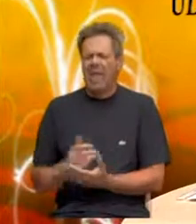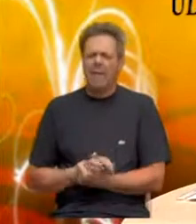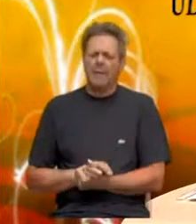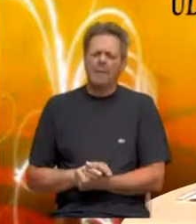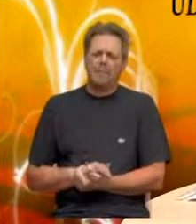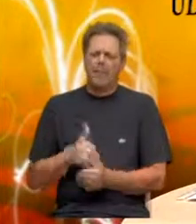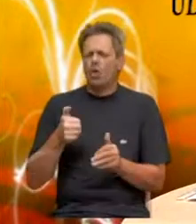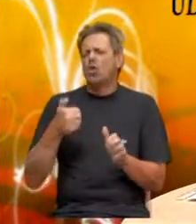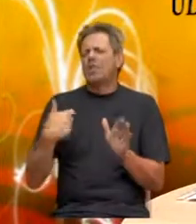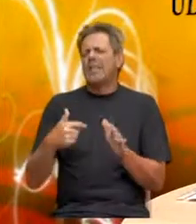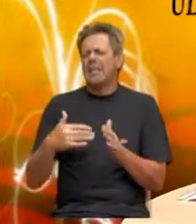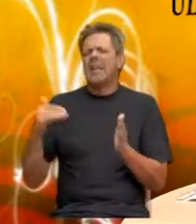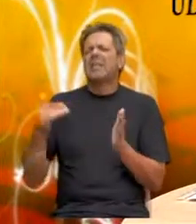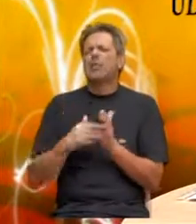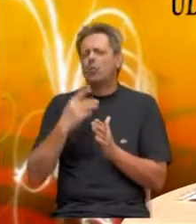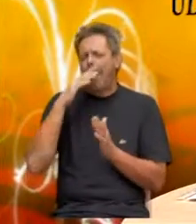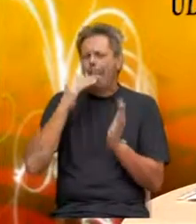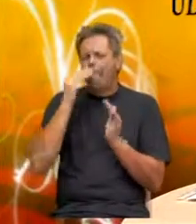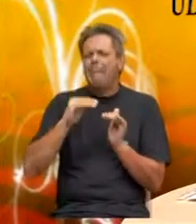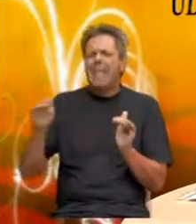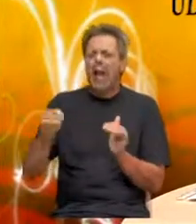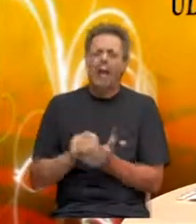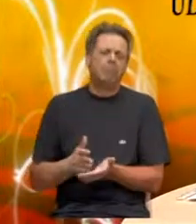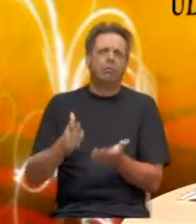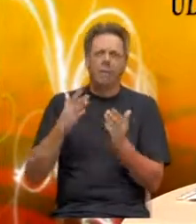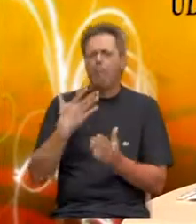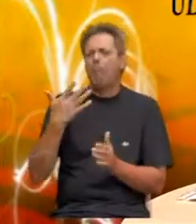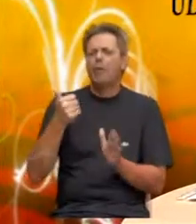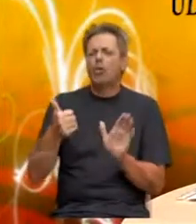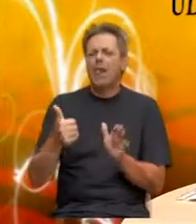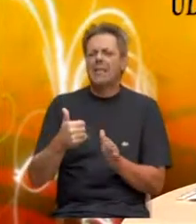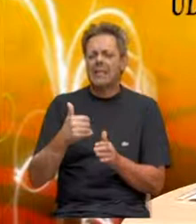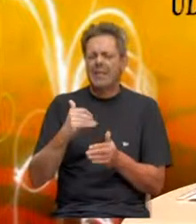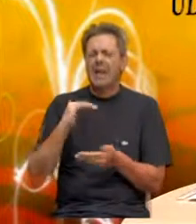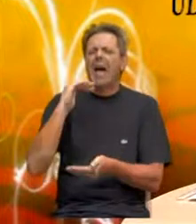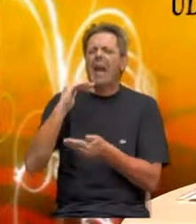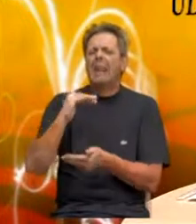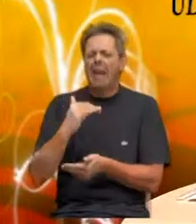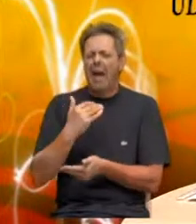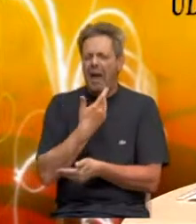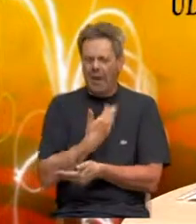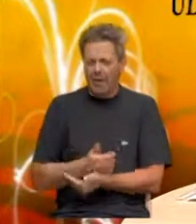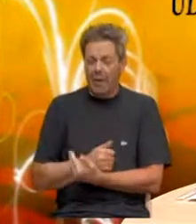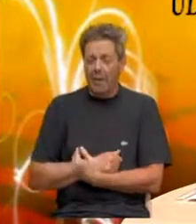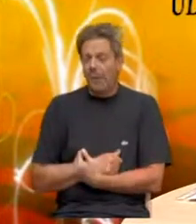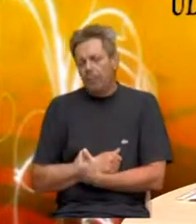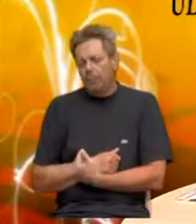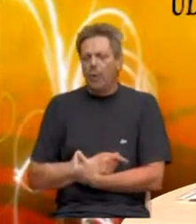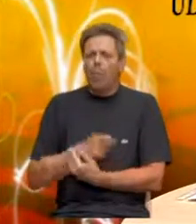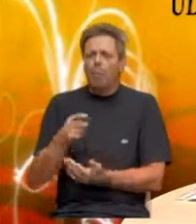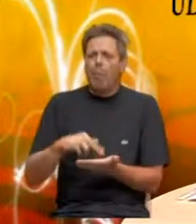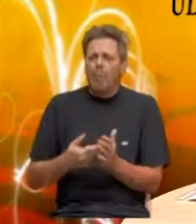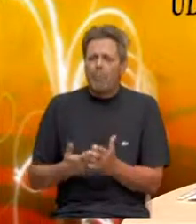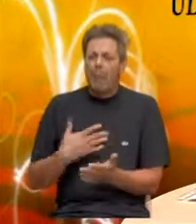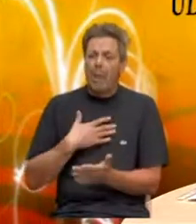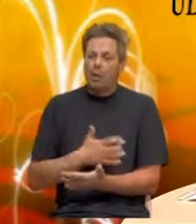milja i tako nešto. Znači, kad pomislimo, imamo oko 5 do 6 litara krvi koje kolaju kroz nas. I eto, u tome je problem